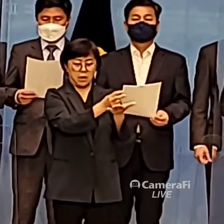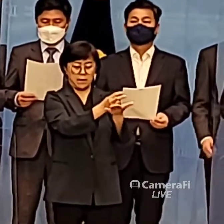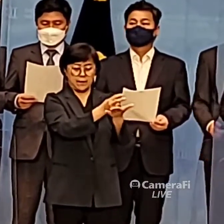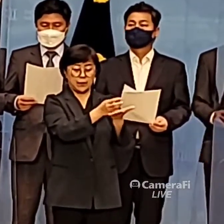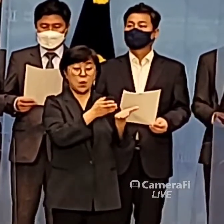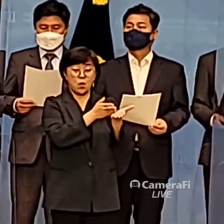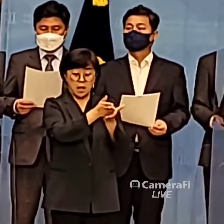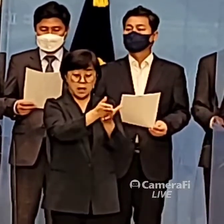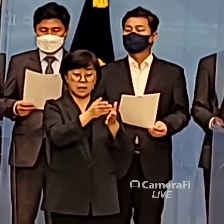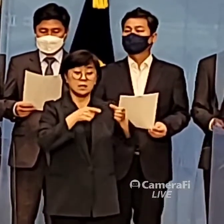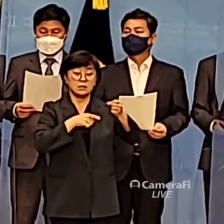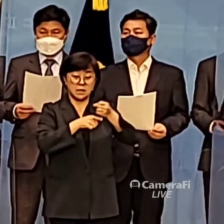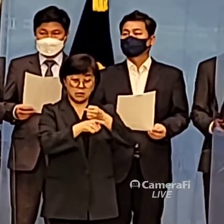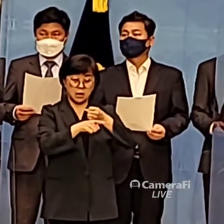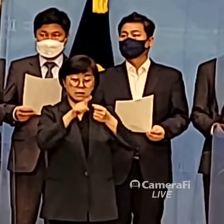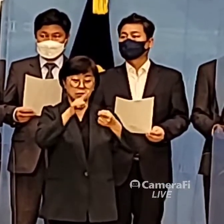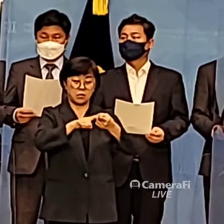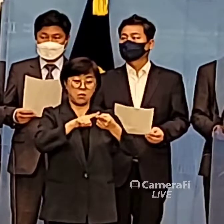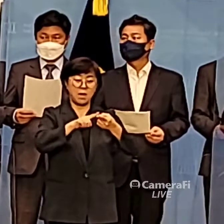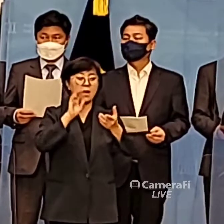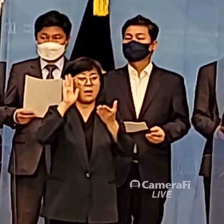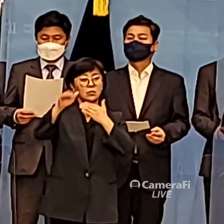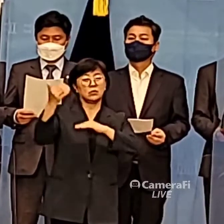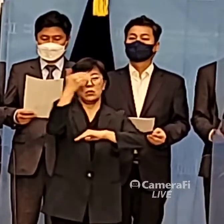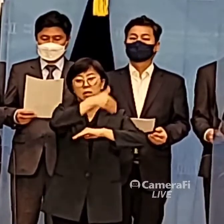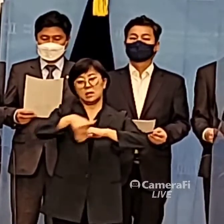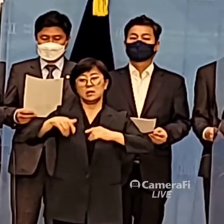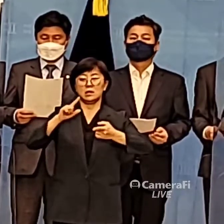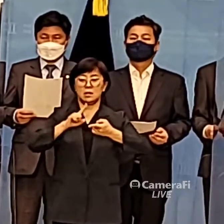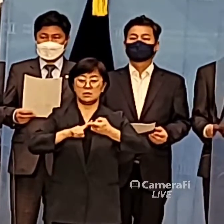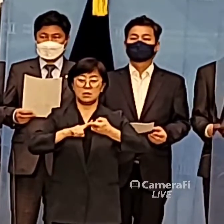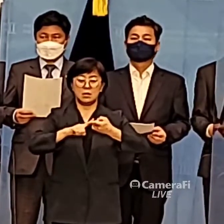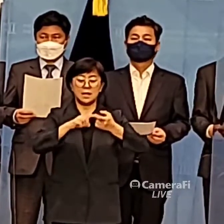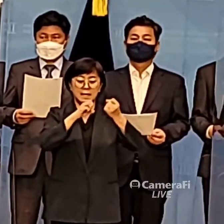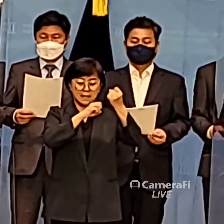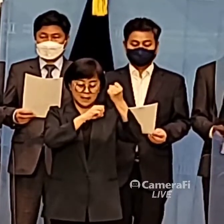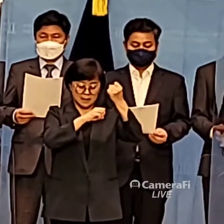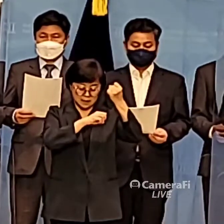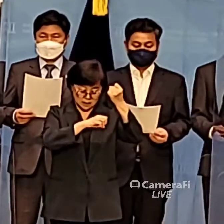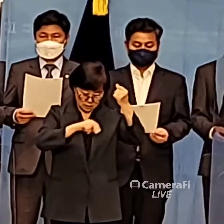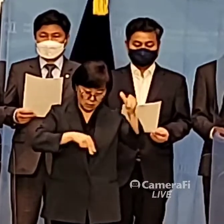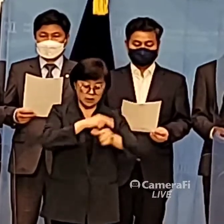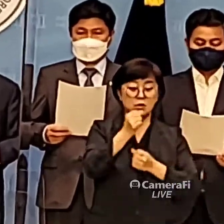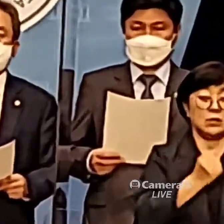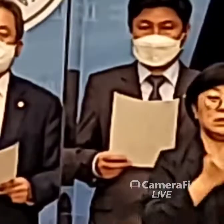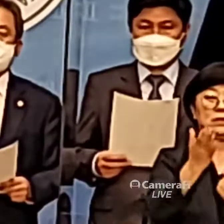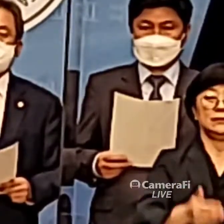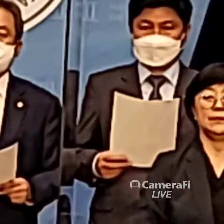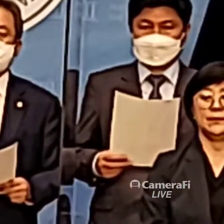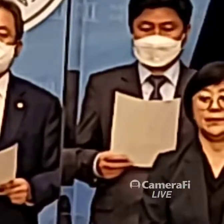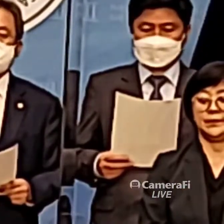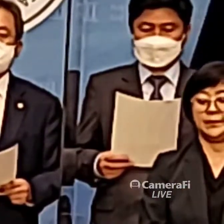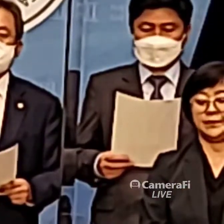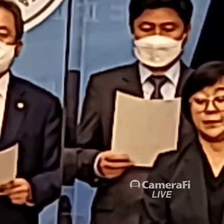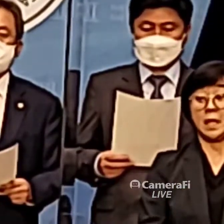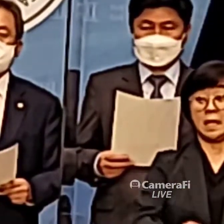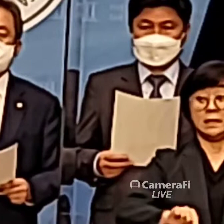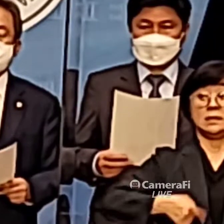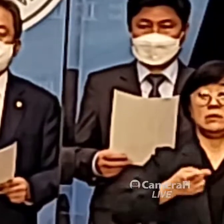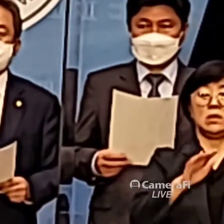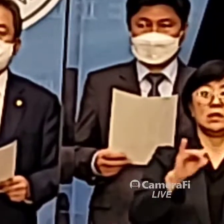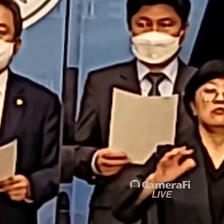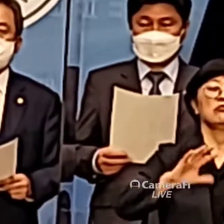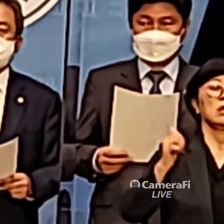강원특별자치도법 통과의 의미와 향후 계획에 대한 기자회견을 시작하겠습니다. 먼저 참석해